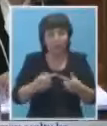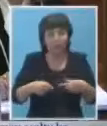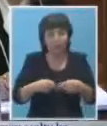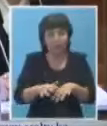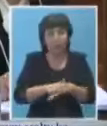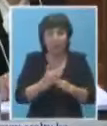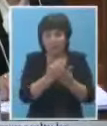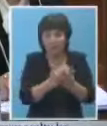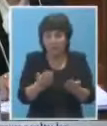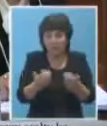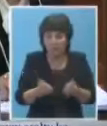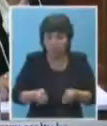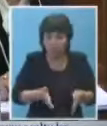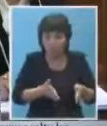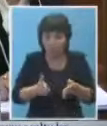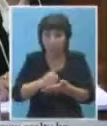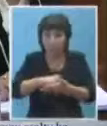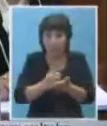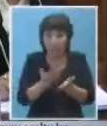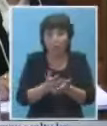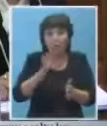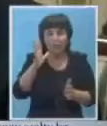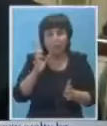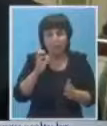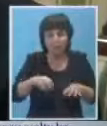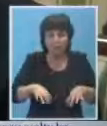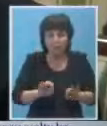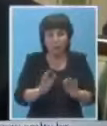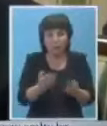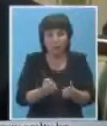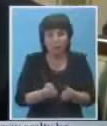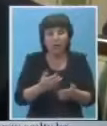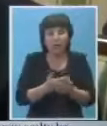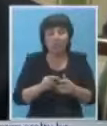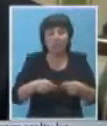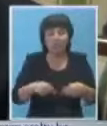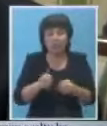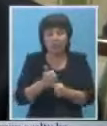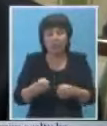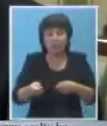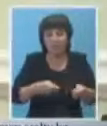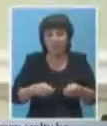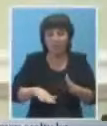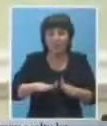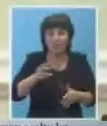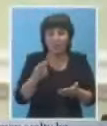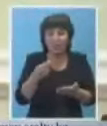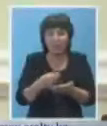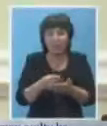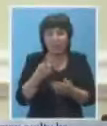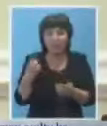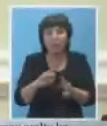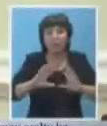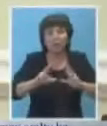елдік бағдарлама қабылданып, жол картасы бекіген. Онда 500-ден астам ұсыным қамтылған. Ал аталған ұйымның бас хатшысы әлемдегі үздік қаржыгерлердің бірі. Ол